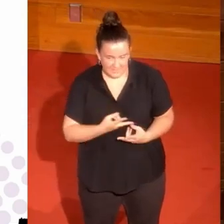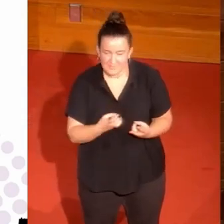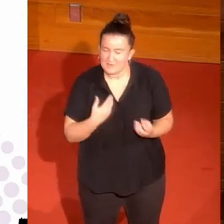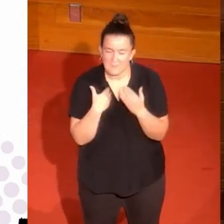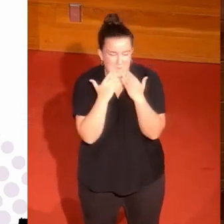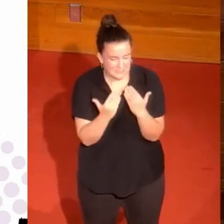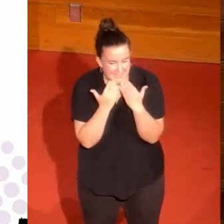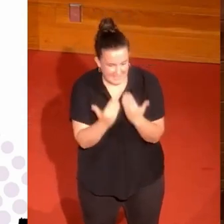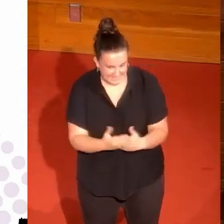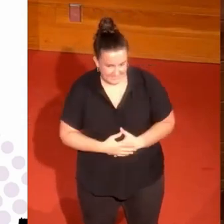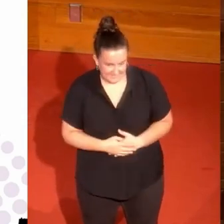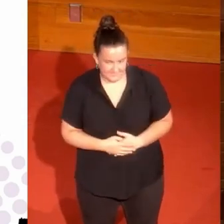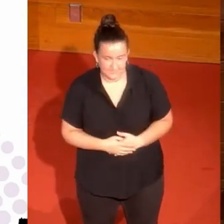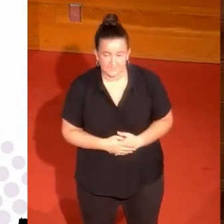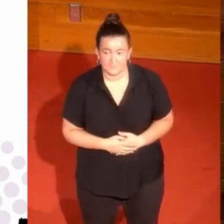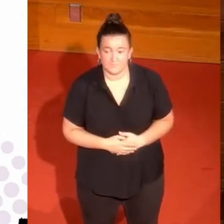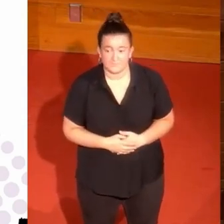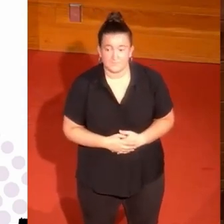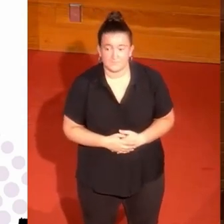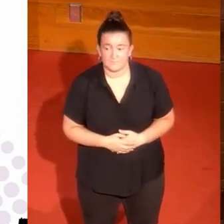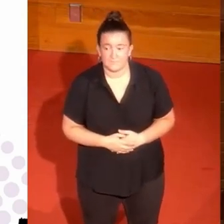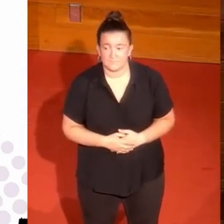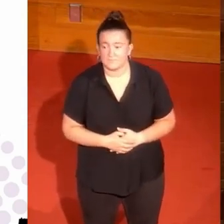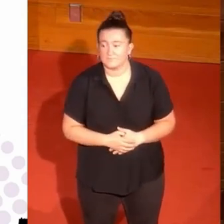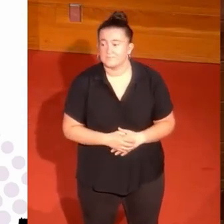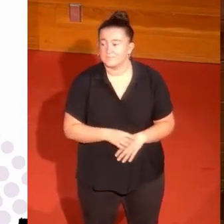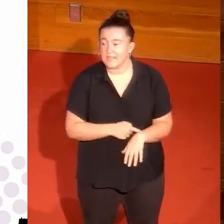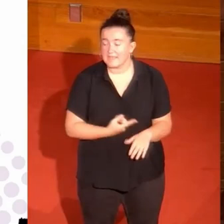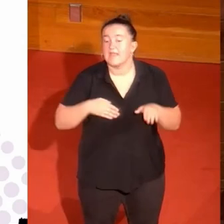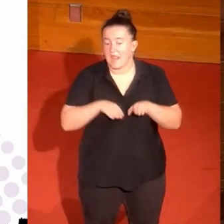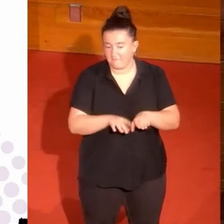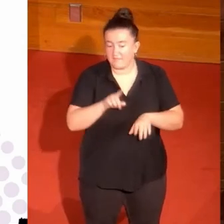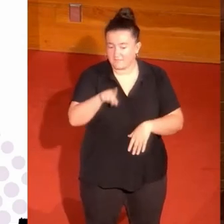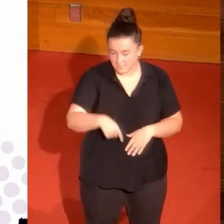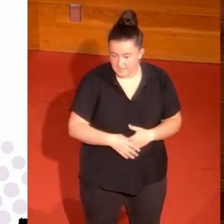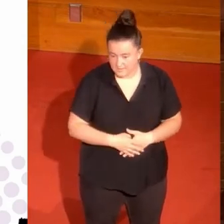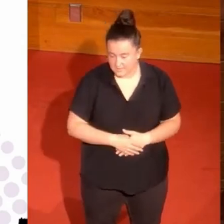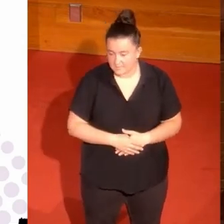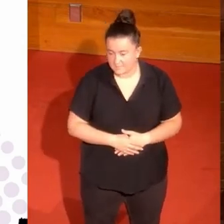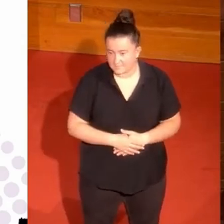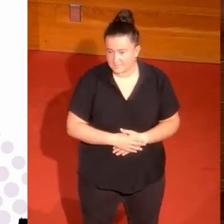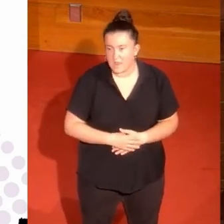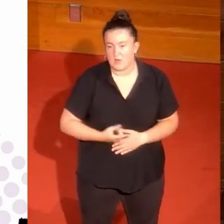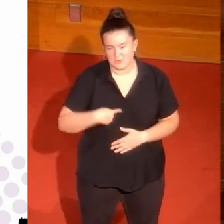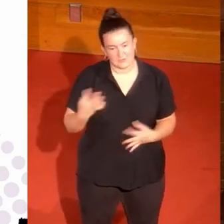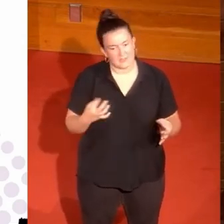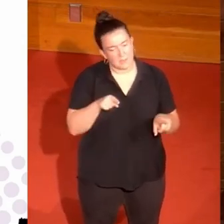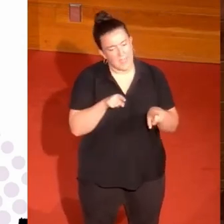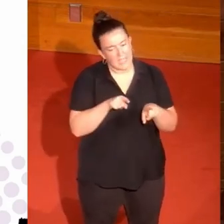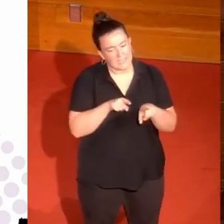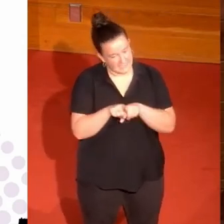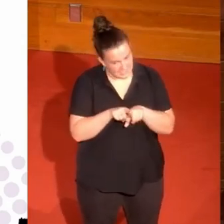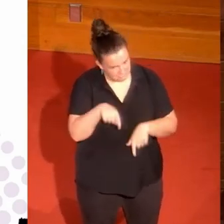eskerrik asko eta aldi berean nosk kritik kri ianara